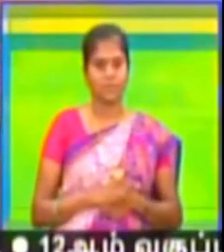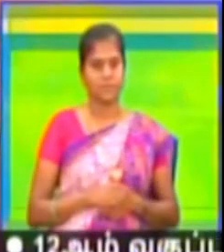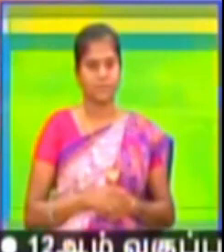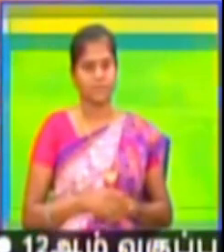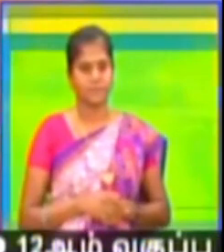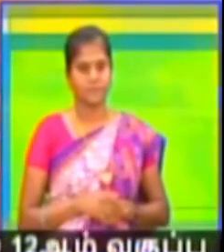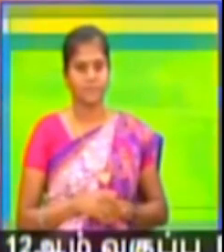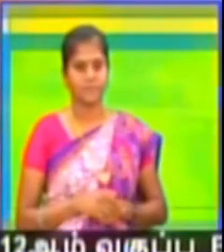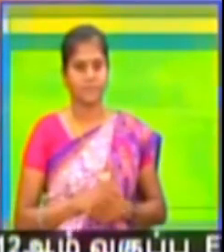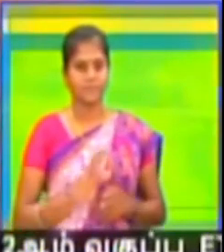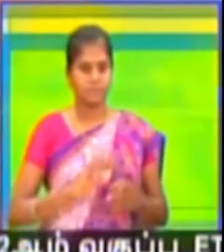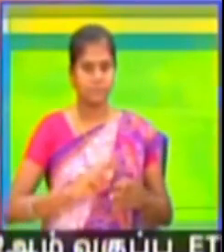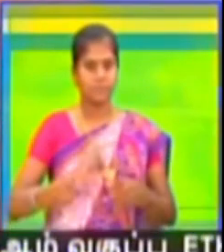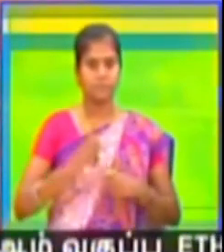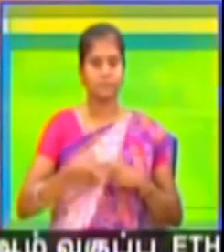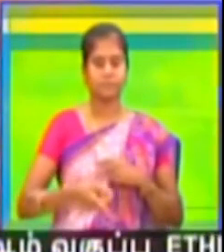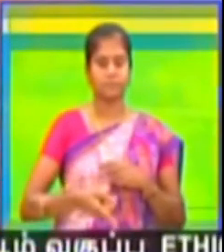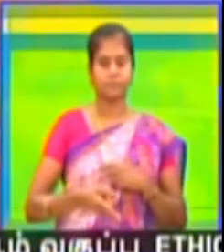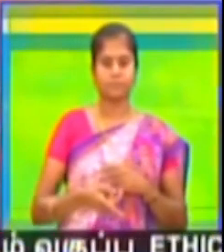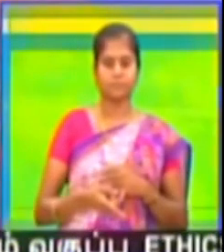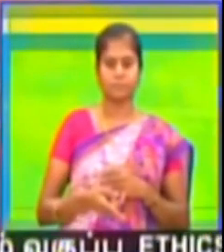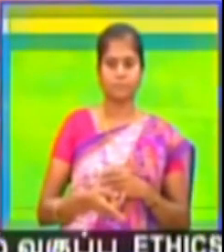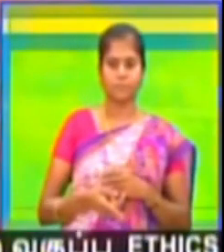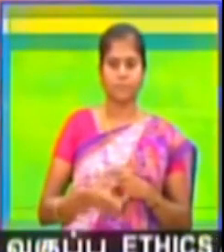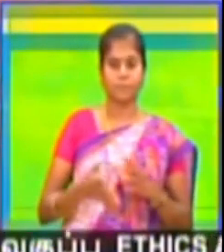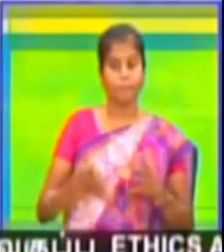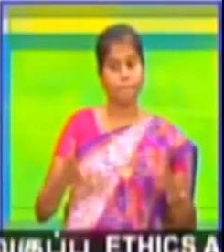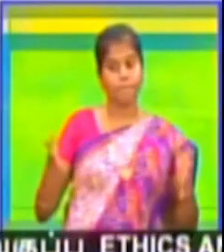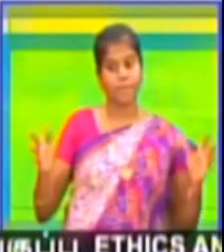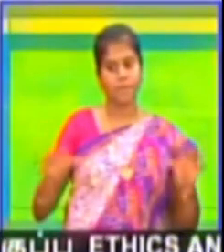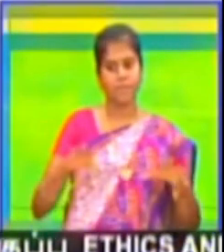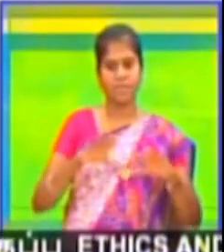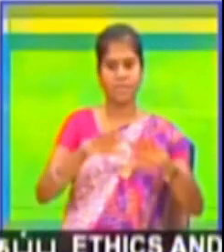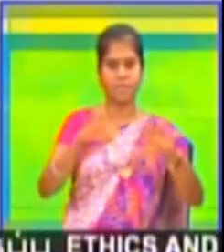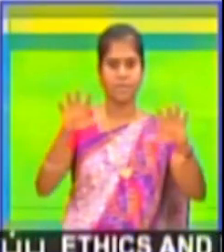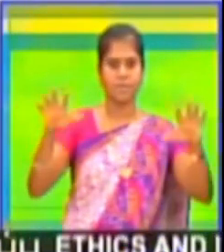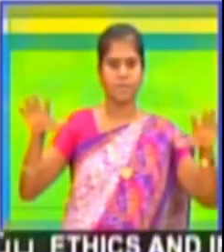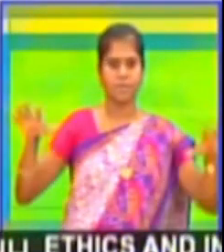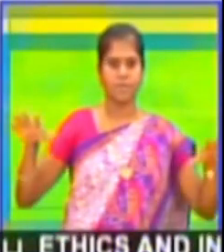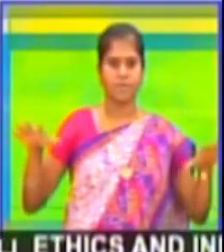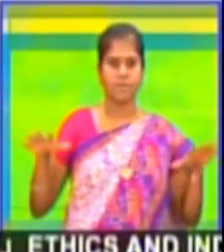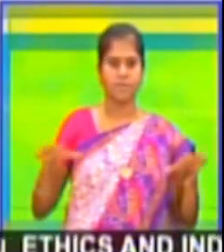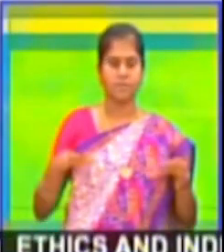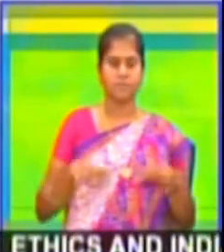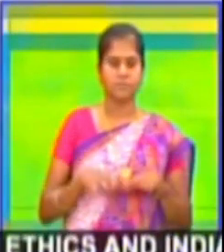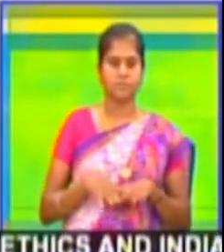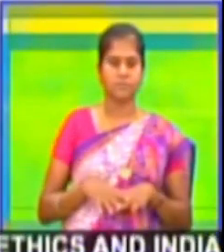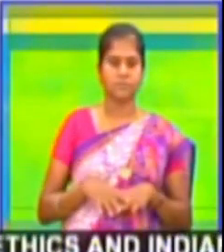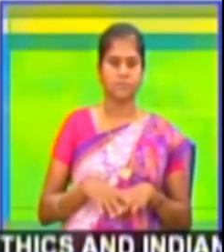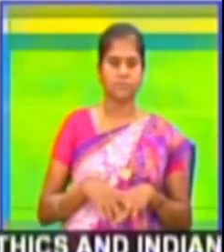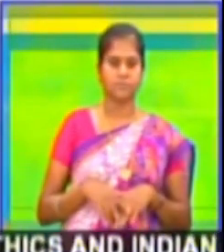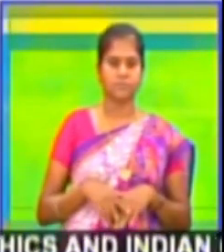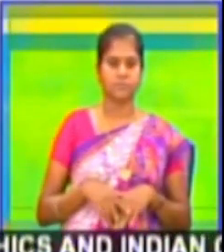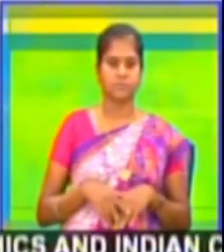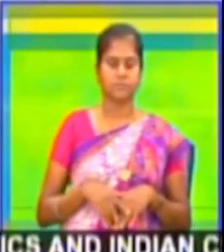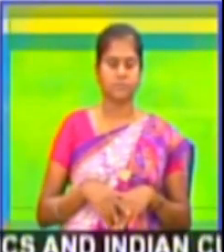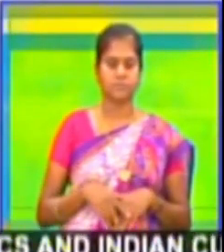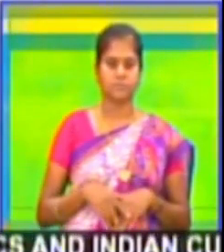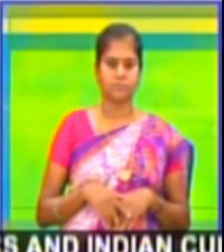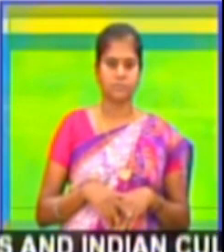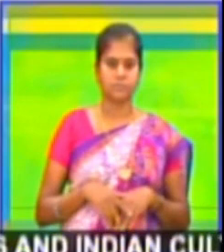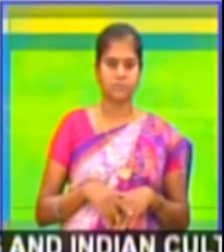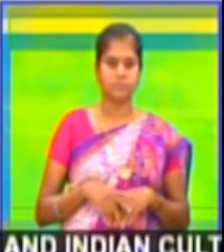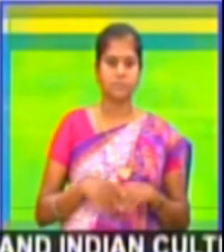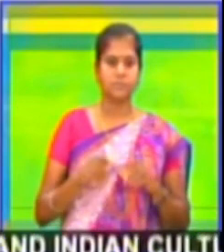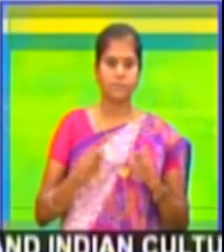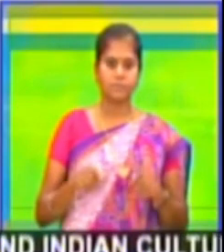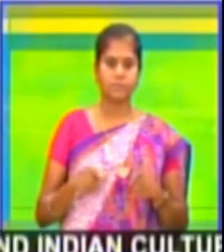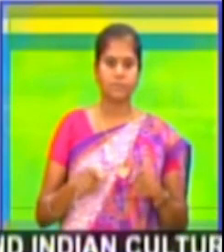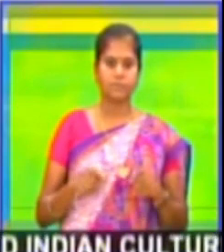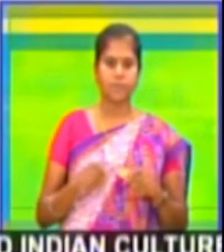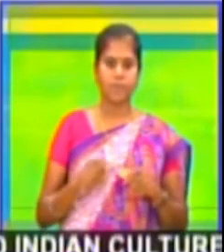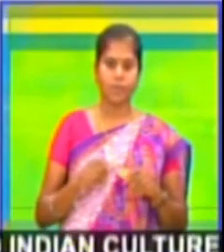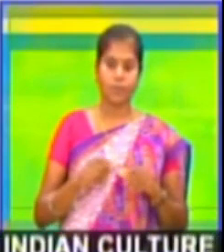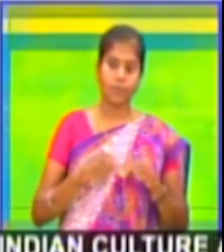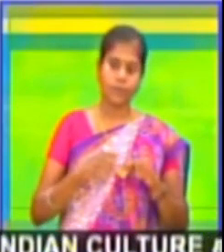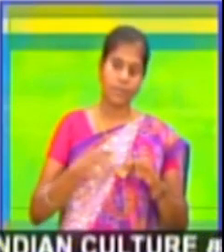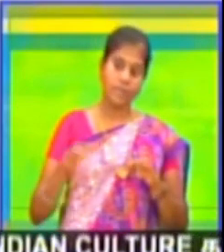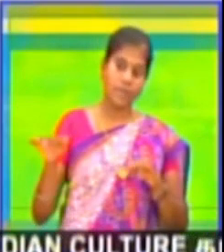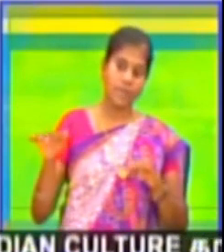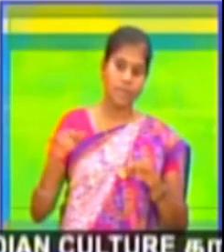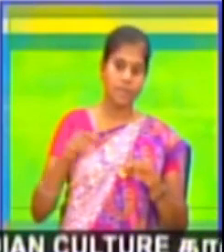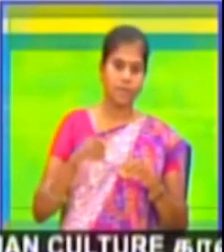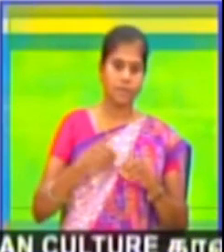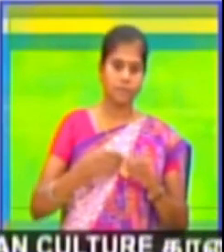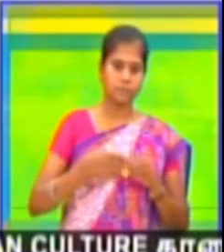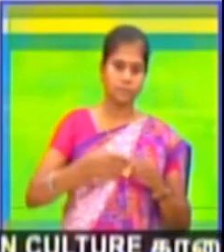அடுத்தபடியாக நம்ம பார்க்கறது பெரும் சமவெளிகள். இந்த பெரும் சமவெளின்னு பார்த்தீங்கன்னா அதோடய எல்லைகள் அப்படின்னு